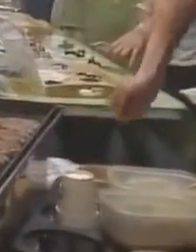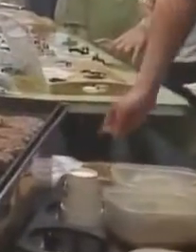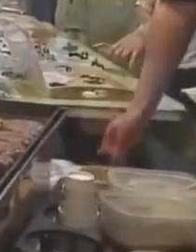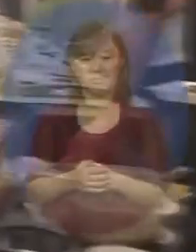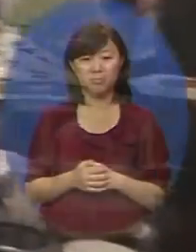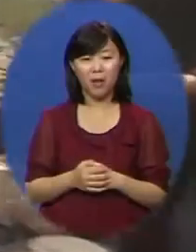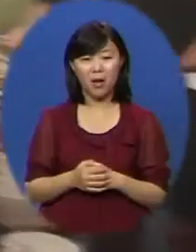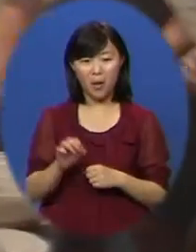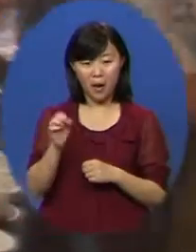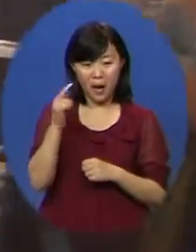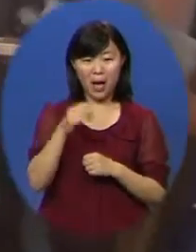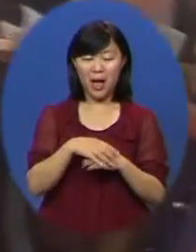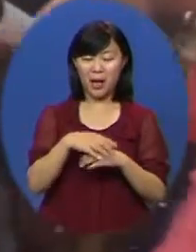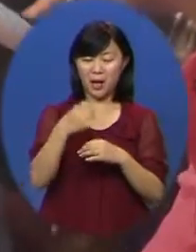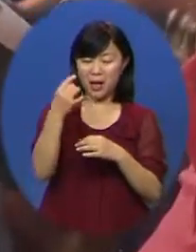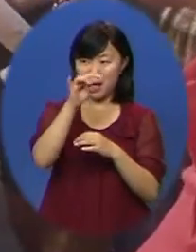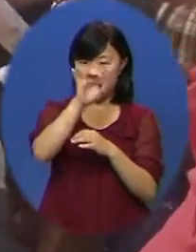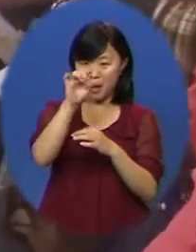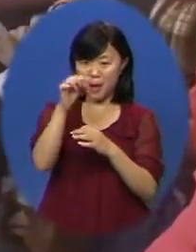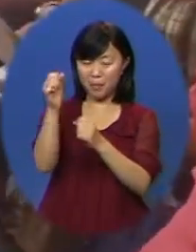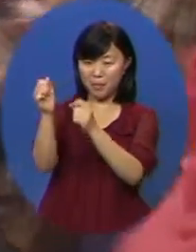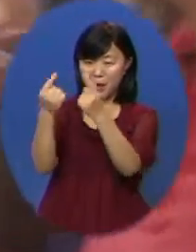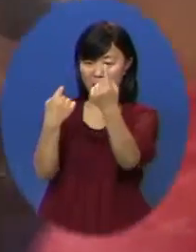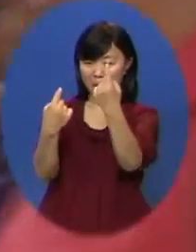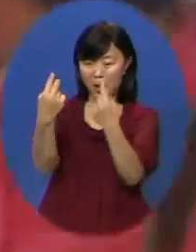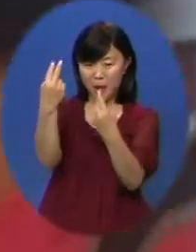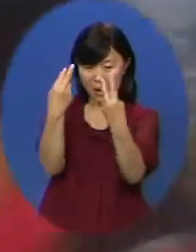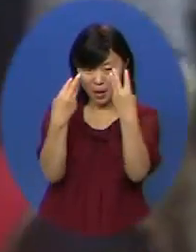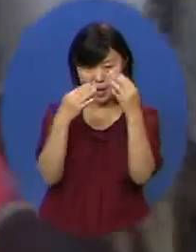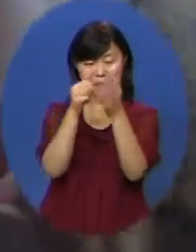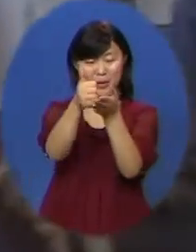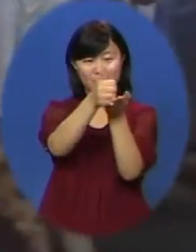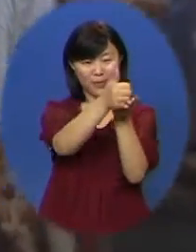이에 하나 둘 모여드는 손님들.